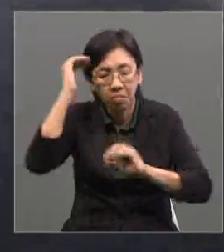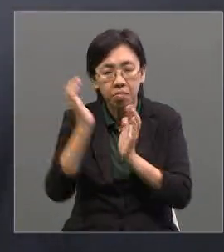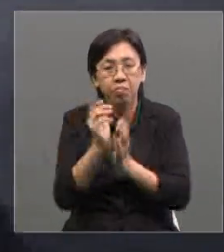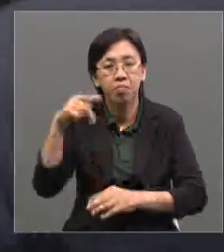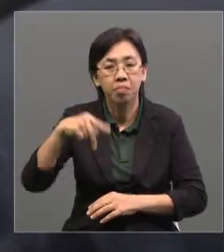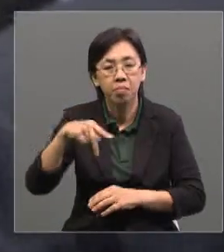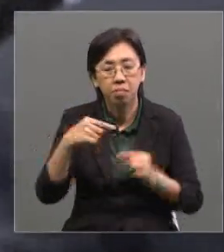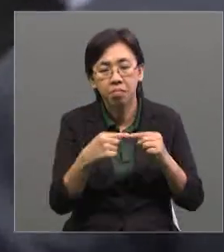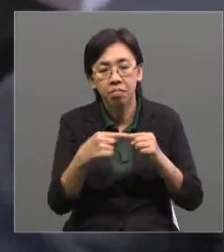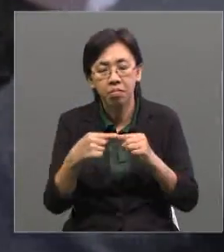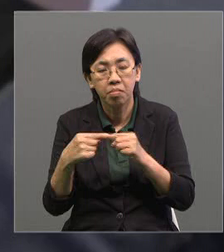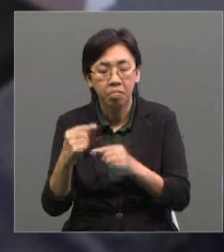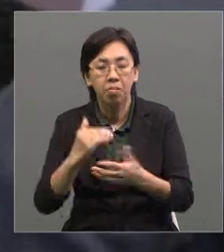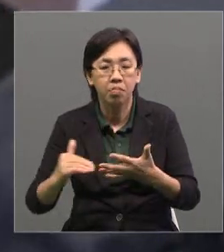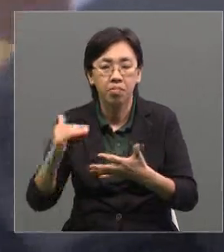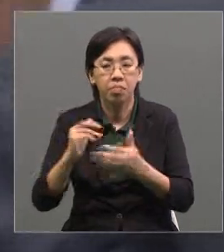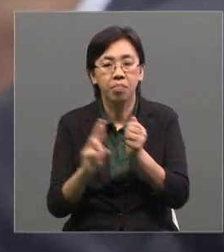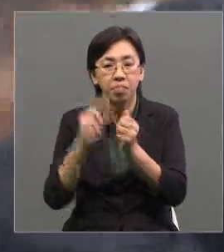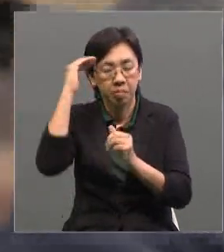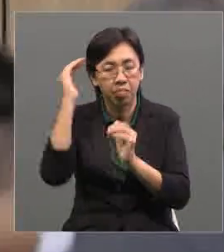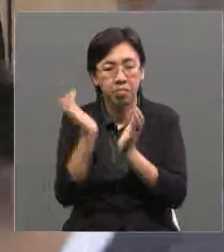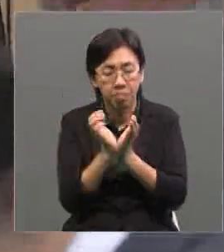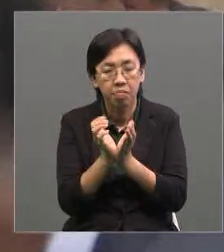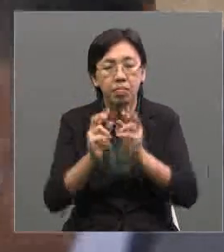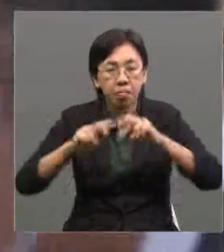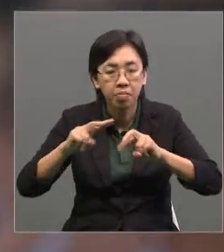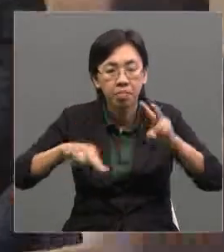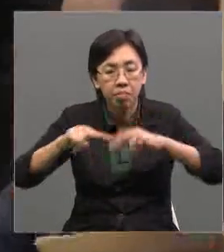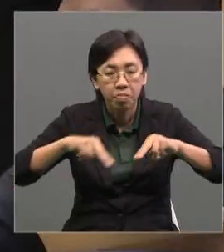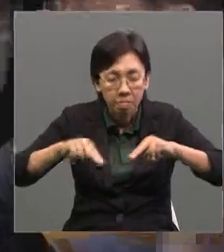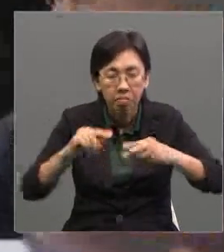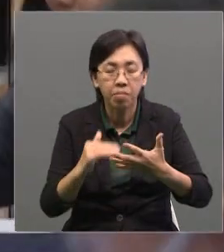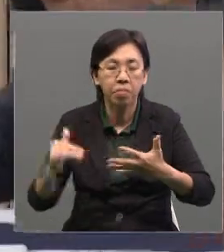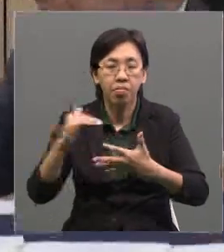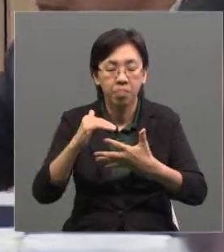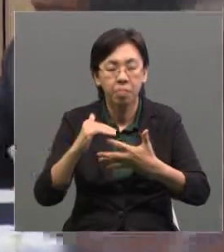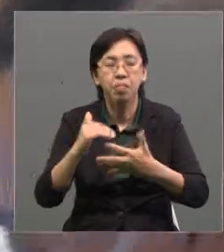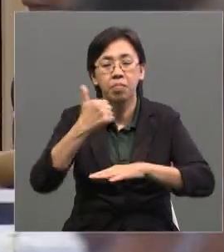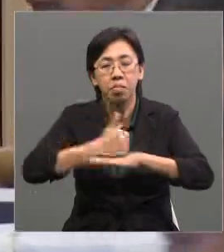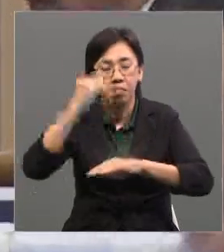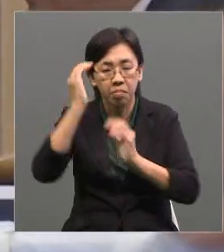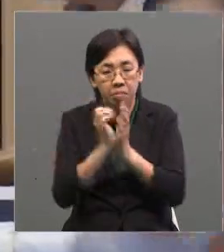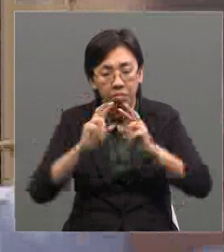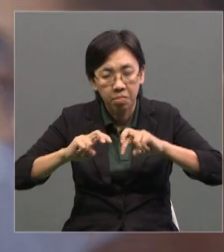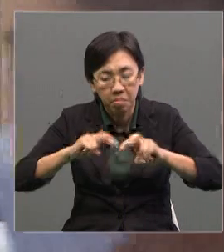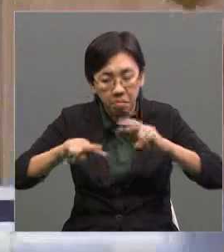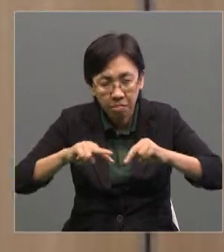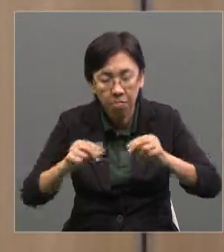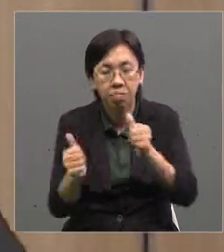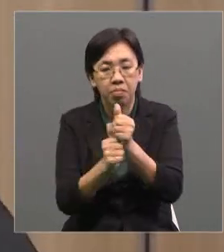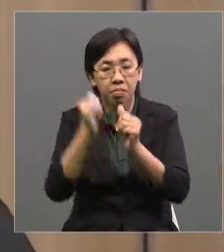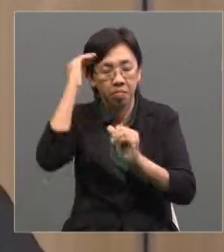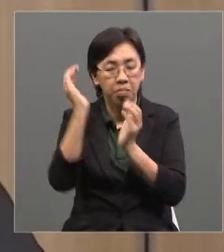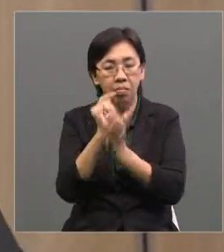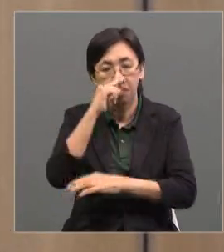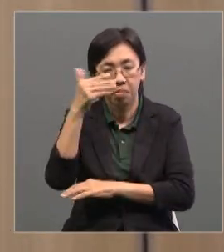เวลาต่อมาจนกระทั่งได้เลื่อนขึ้นเป็นรองผู้บัญชาการตำรวจสอบสวนกลางและเป็นผู้บัญชาการตำรวจสอบสวนกลางเป็นผู้ช่วยผู้บัญชาการตำรวจ